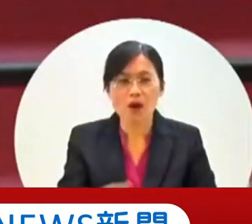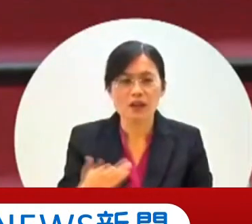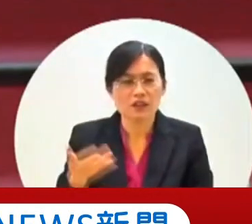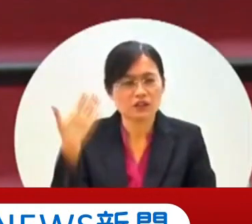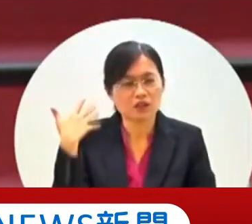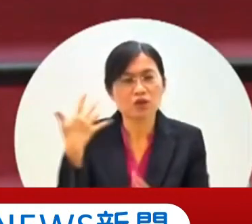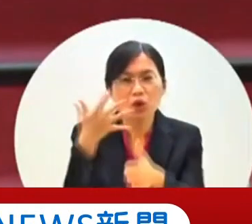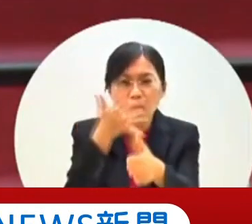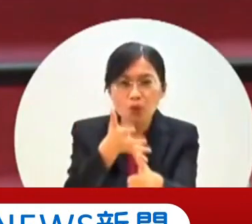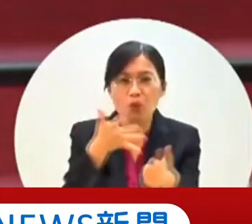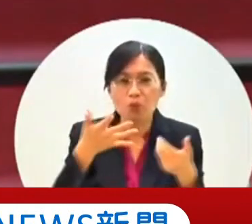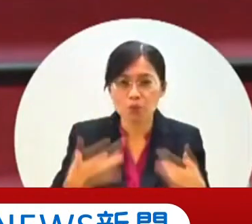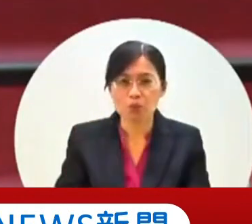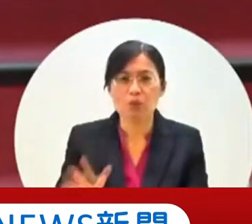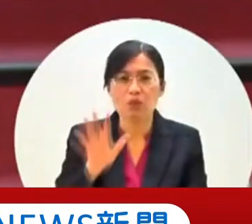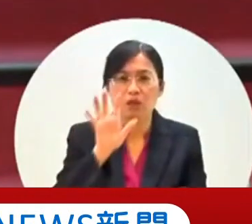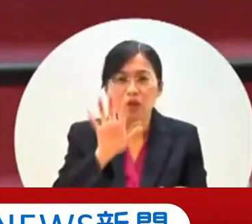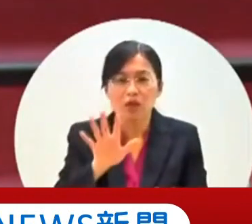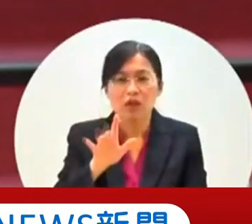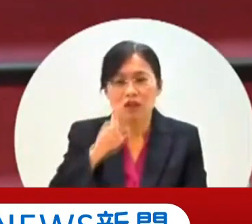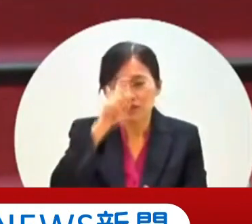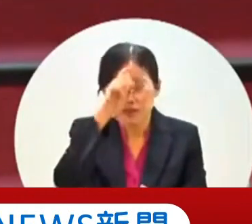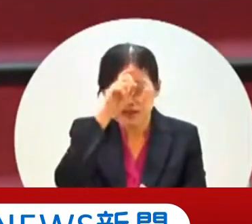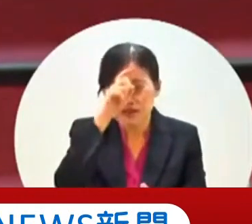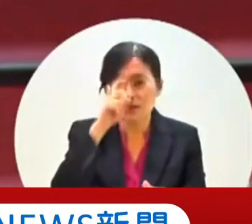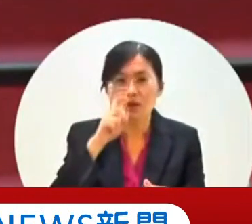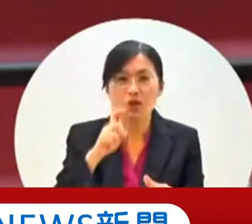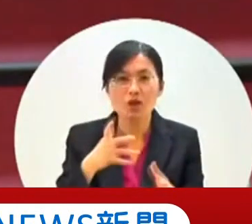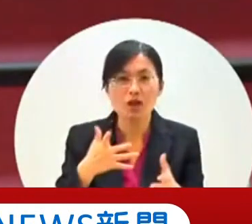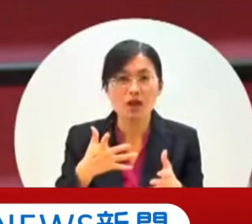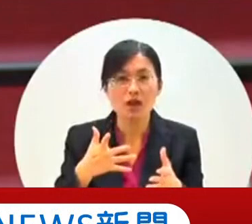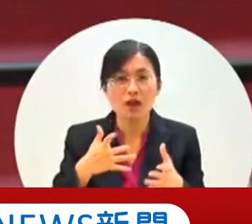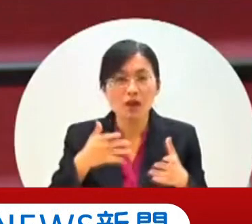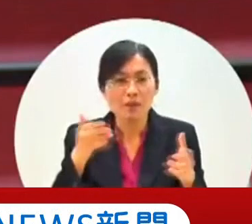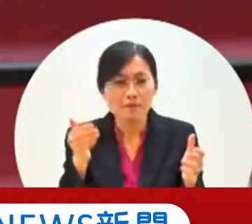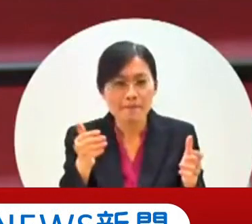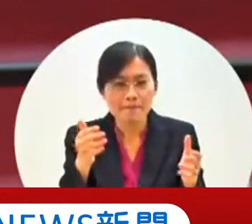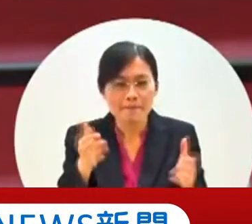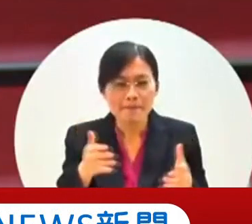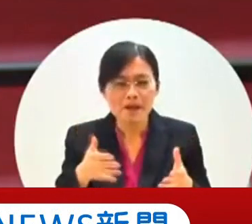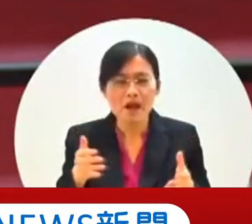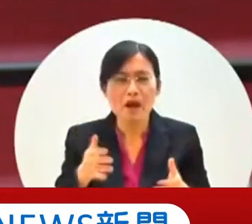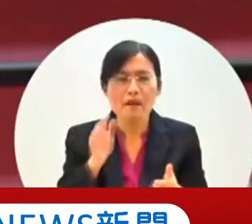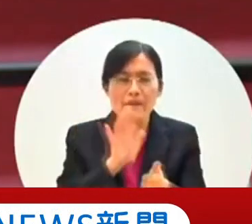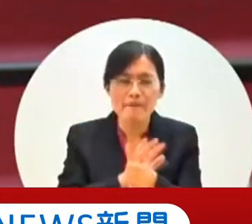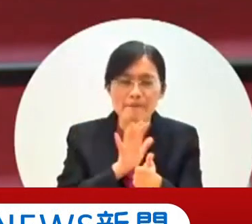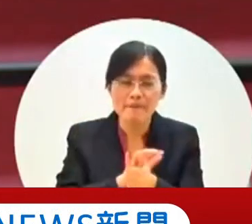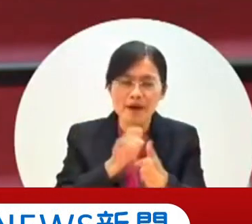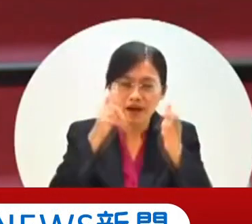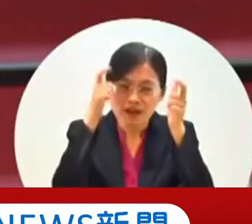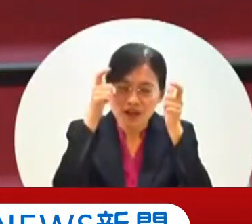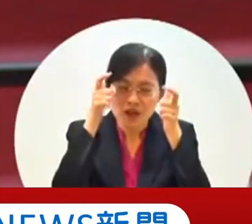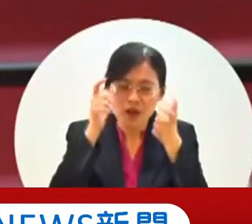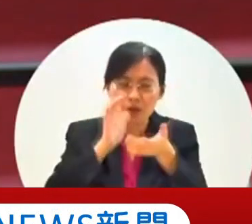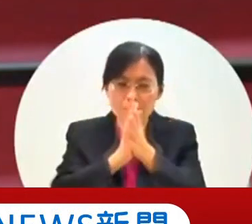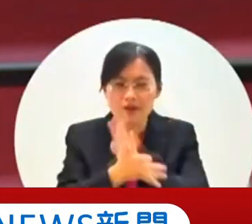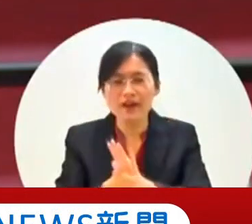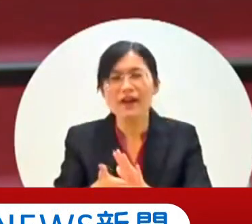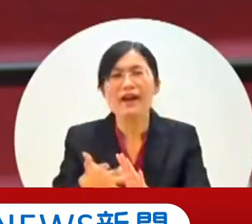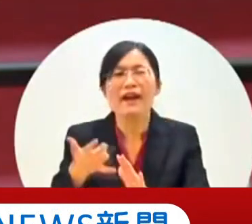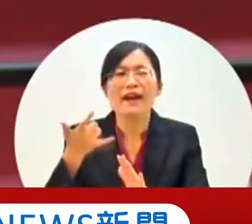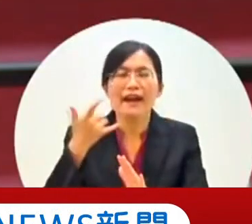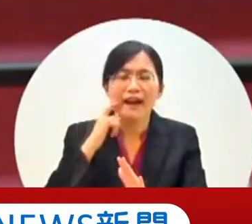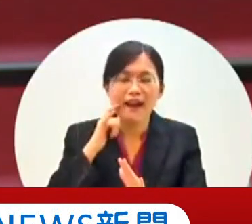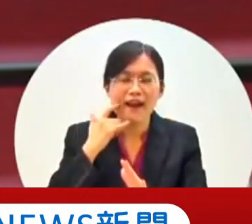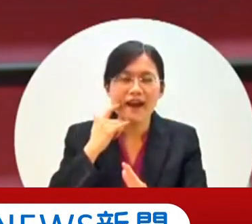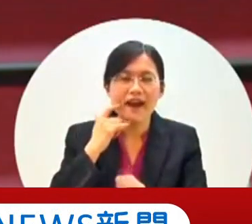那希望建构高雄成为市民可愉快工作抚养孩子的城市哈。那市长